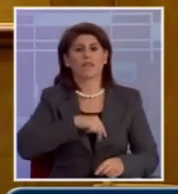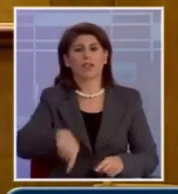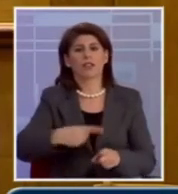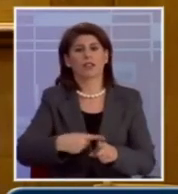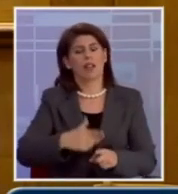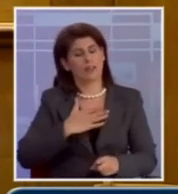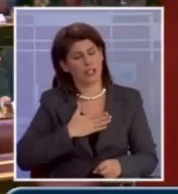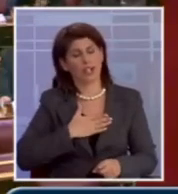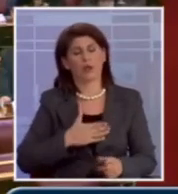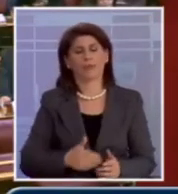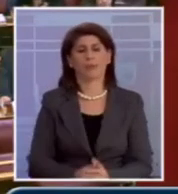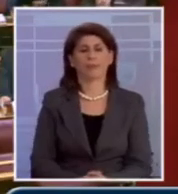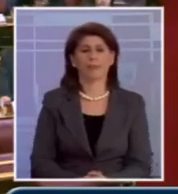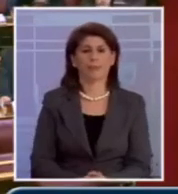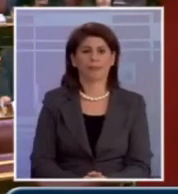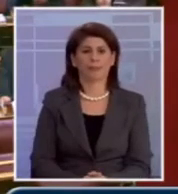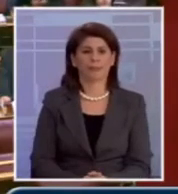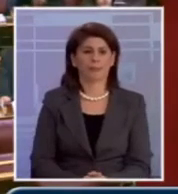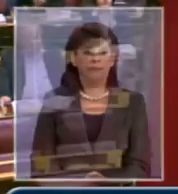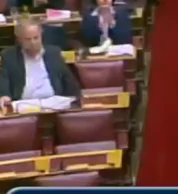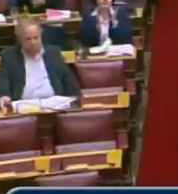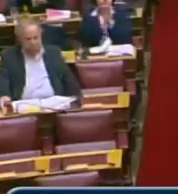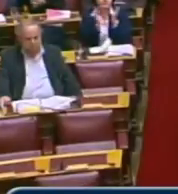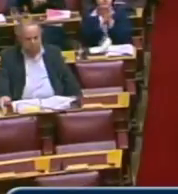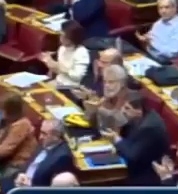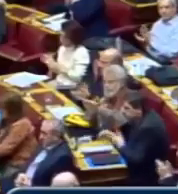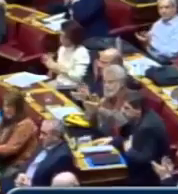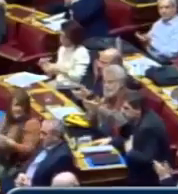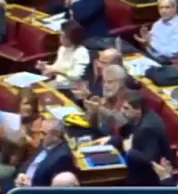Σας ευχαριστώ. Ευχαριστούμε θερμά τον κύριο Υπουργό Υγείας.